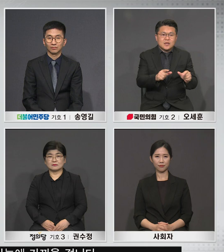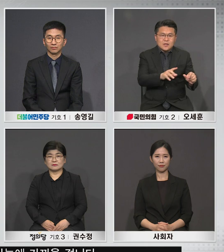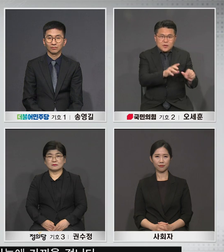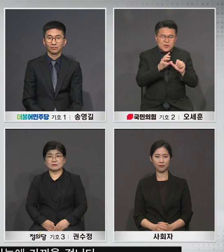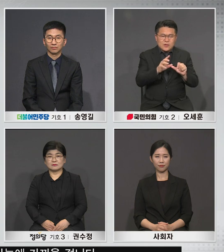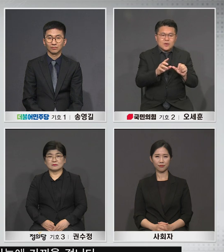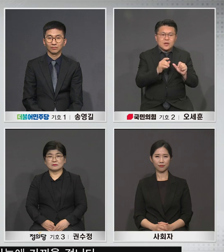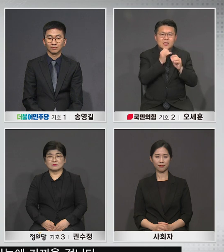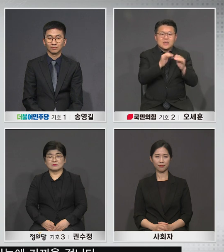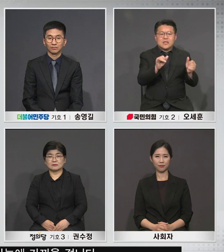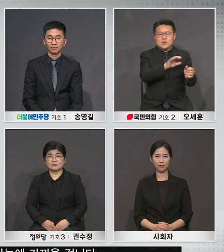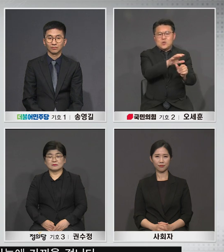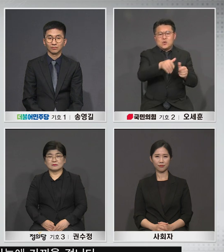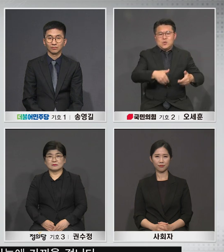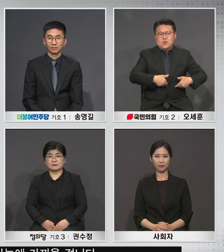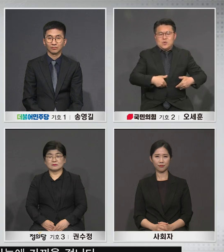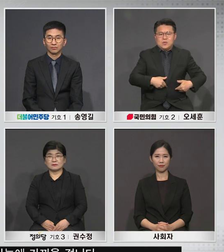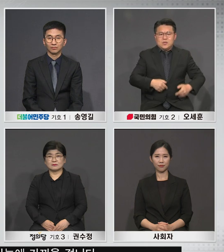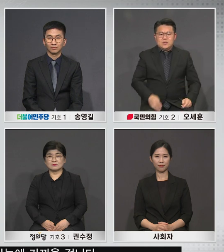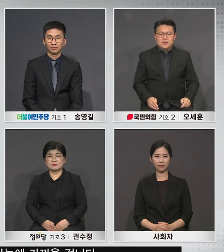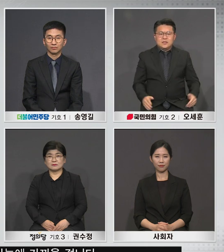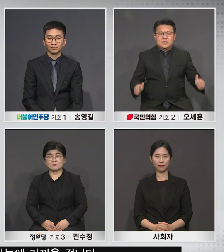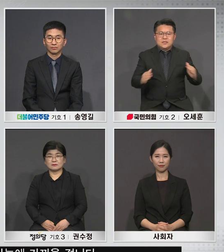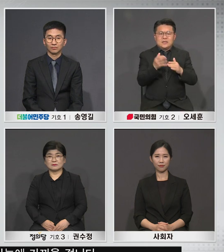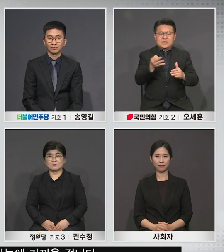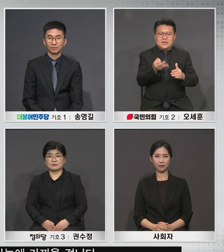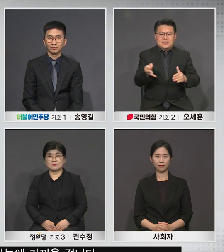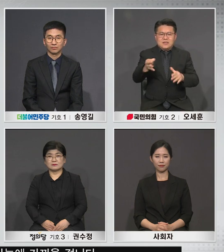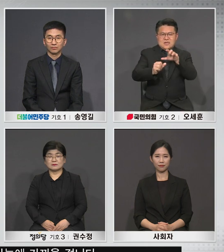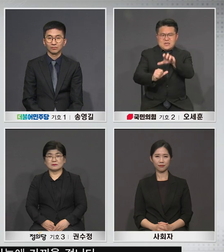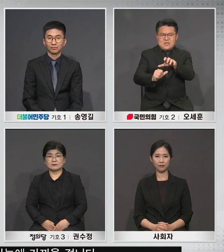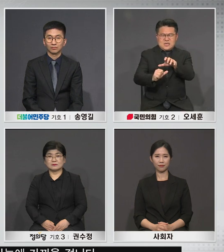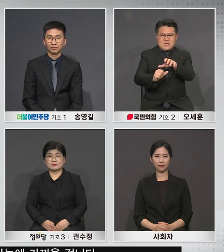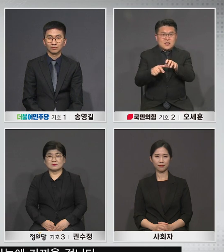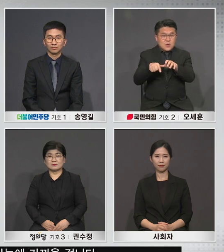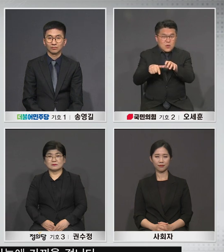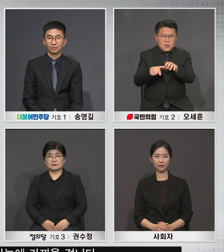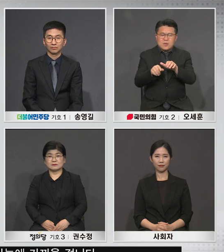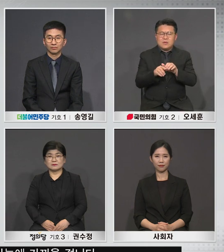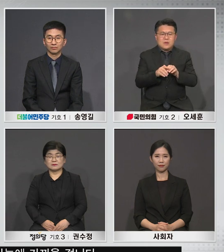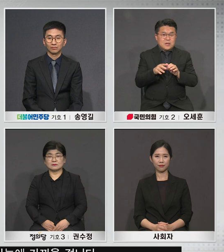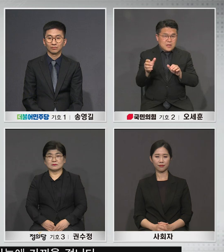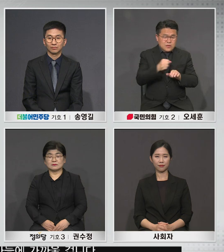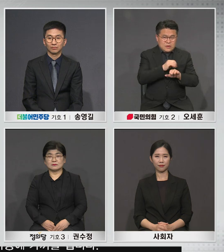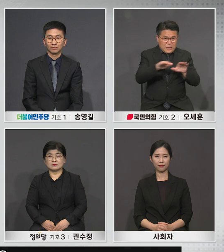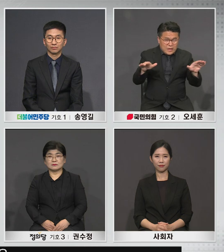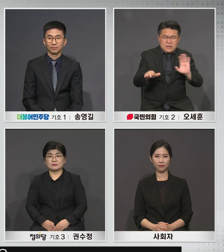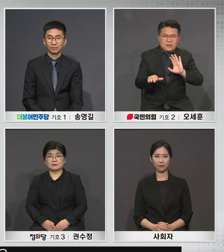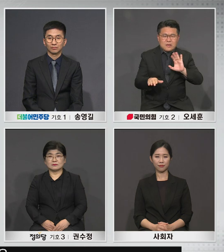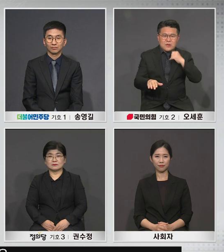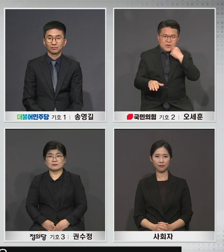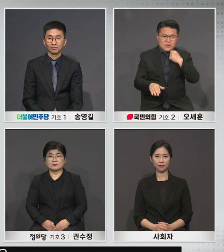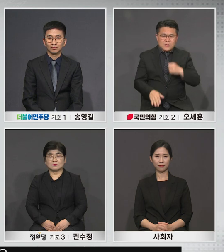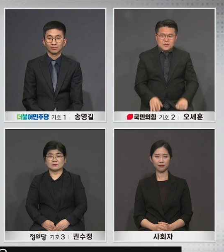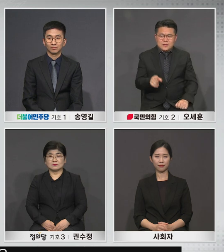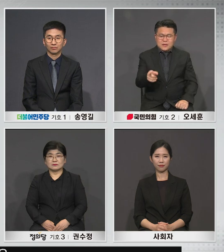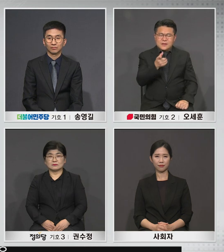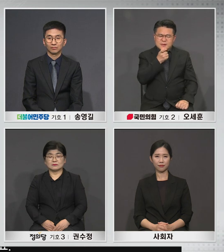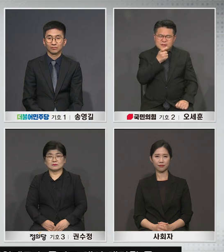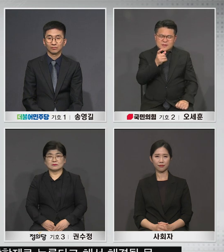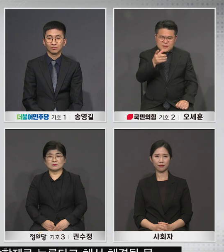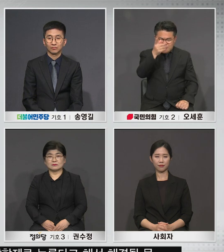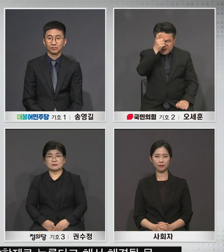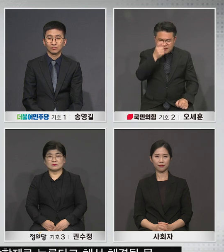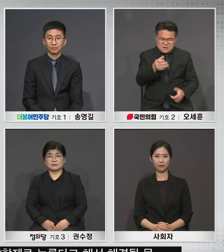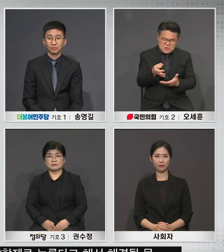분양가 상한제로 누른다고 해서 해결될 문제가 아니다. 분양가 상한제를 계속해서 고집스럽게 일정한 액수로